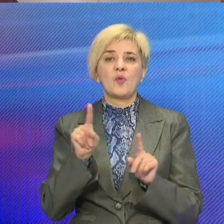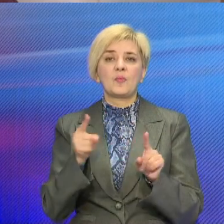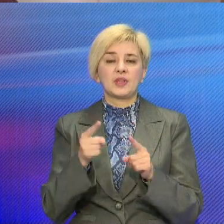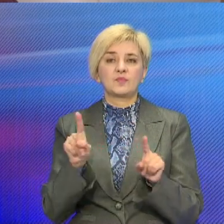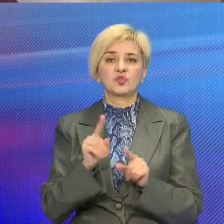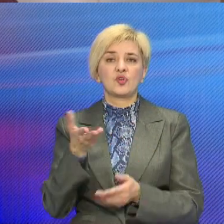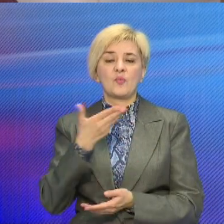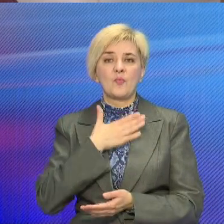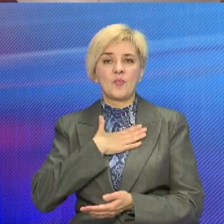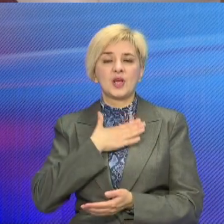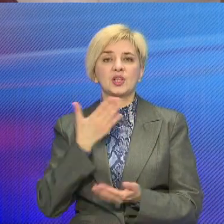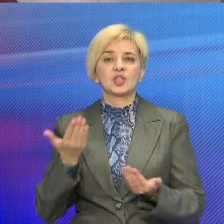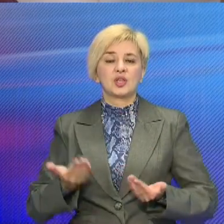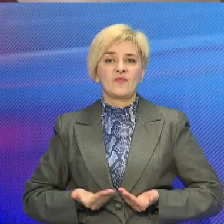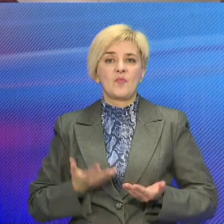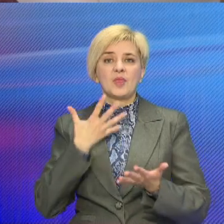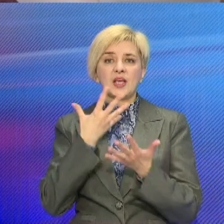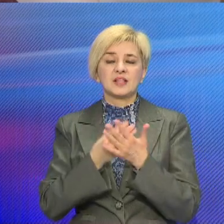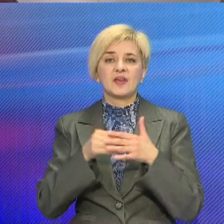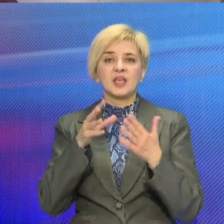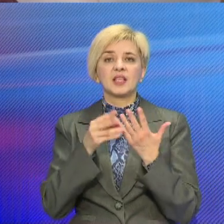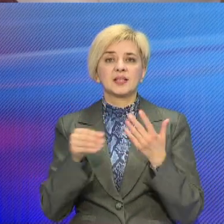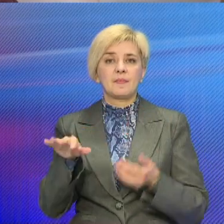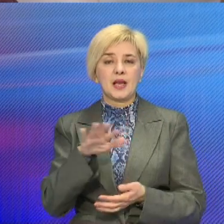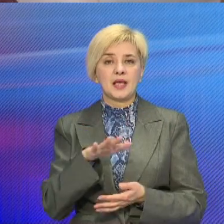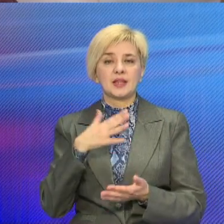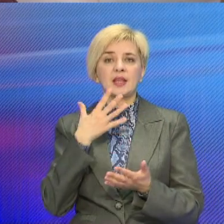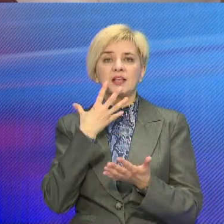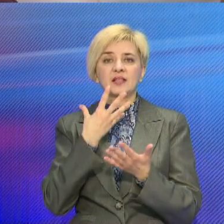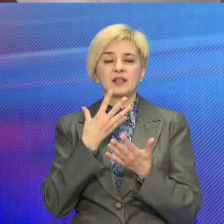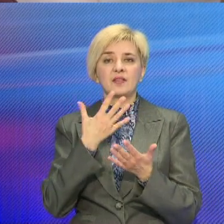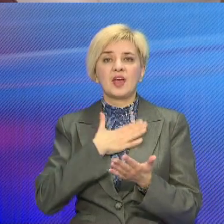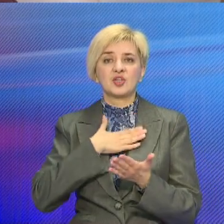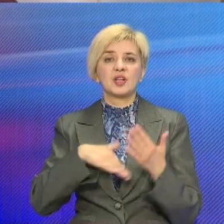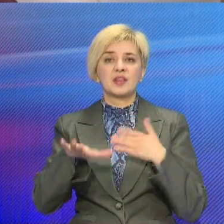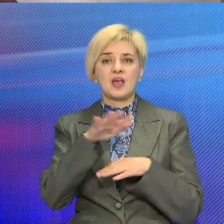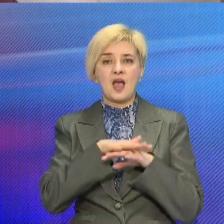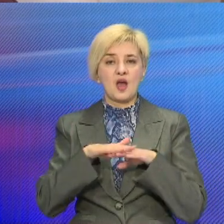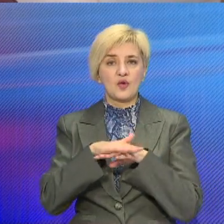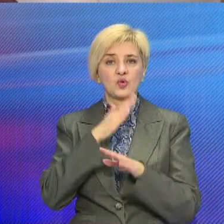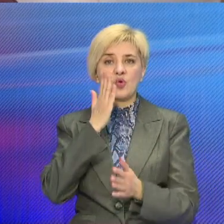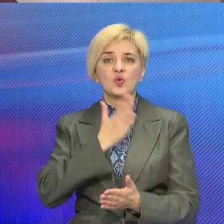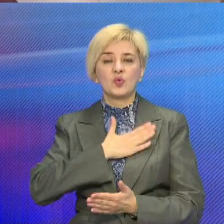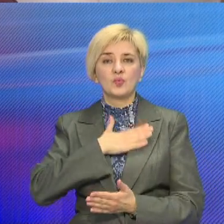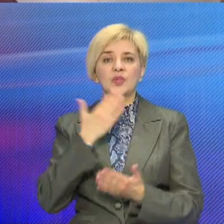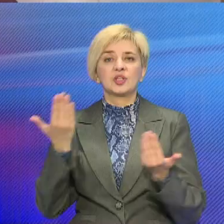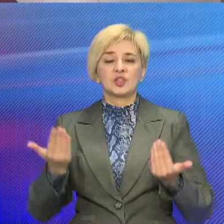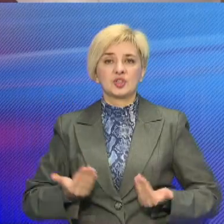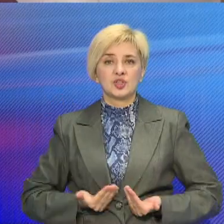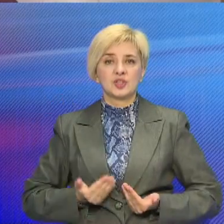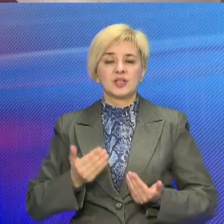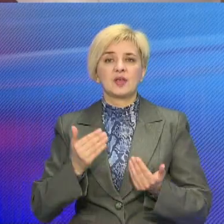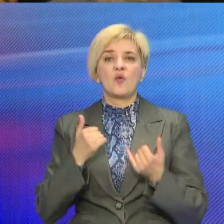мы живем на своей земле. Наш народ любит жизнь.